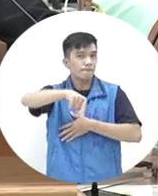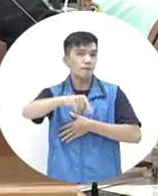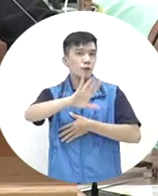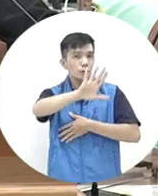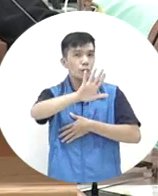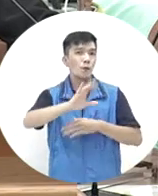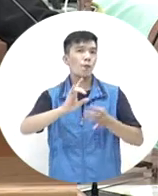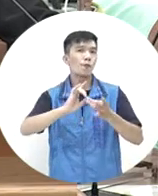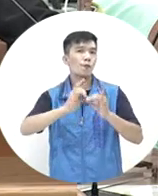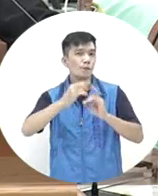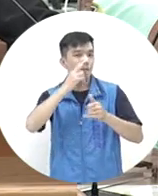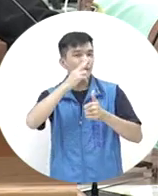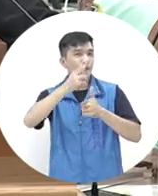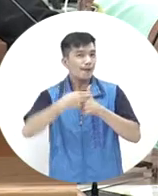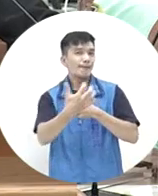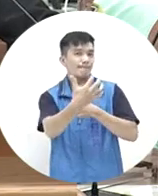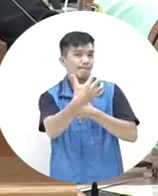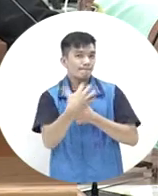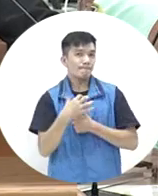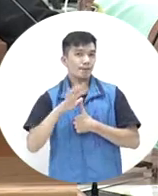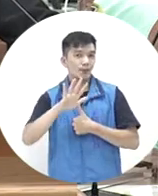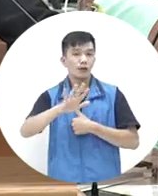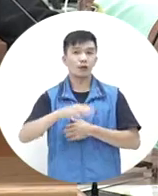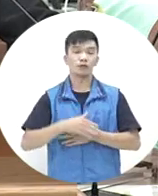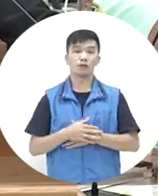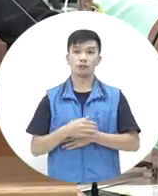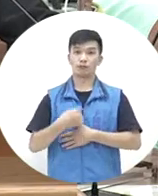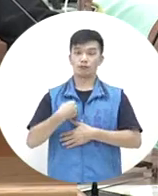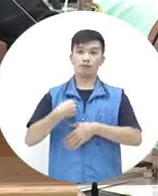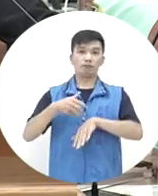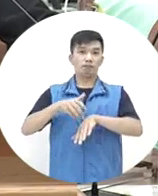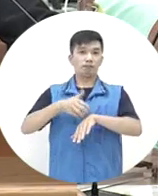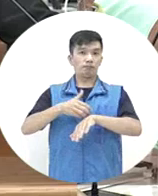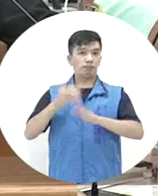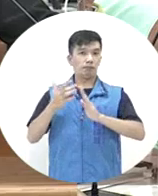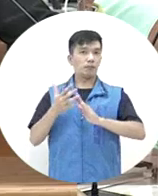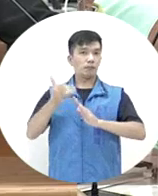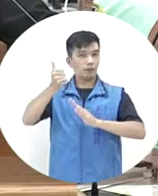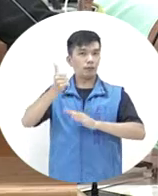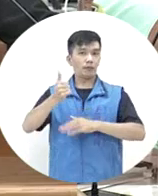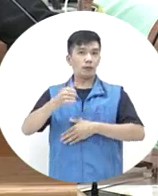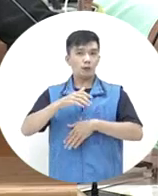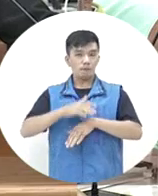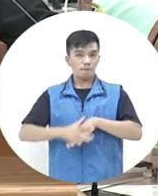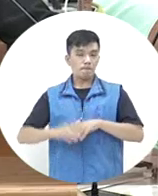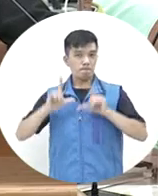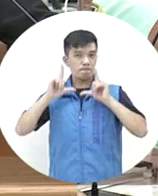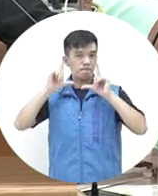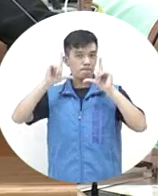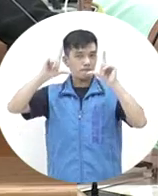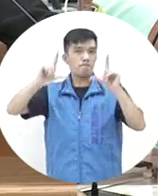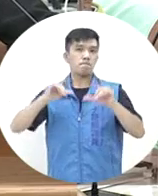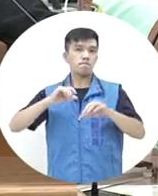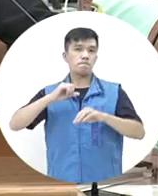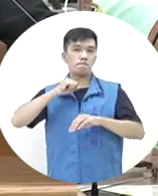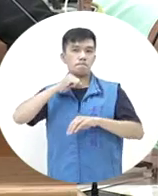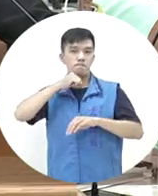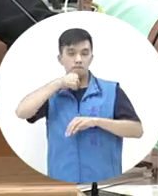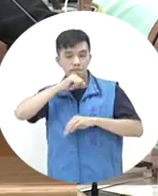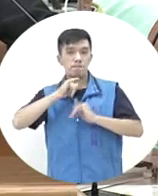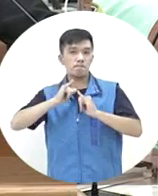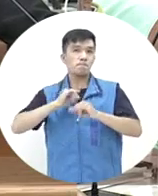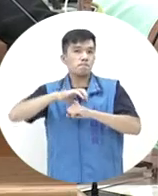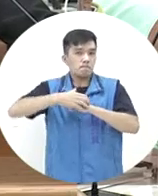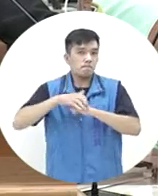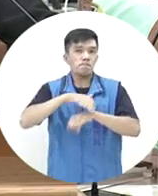衅侵犯，侯友宜绝对会用生命捍卫我们国家，保护